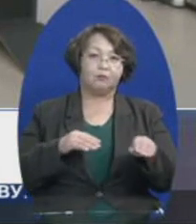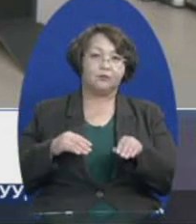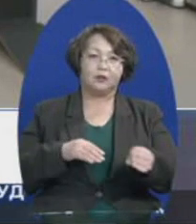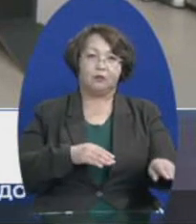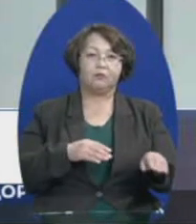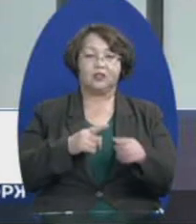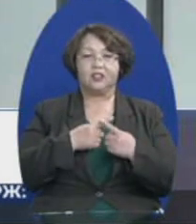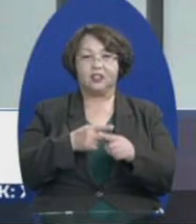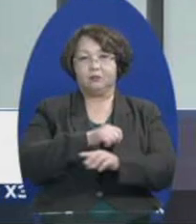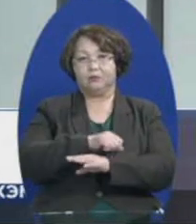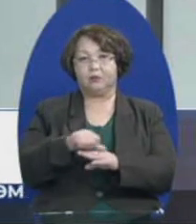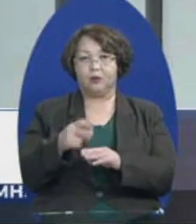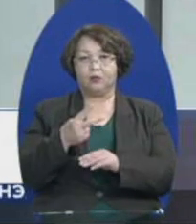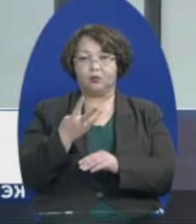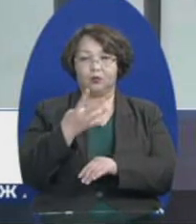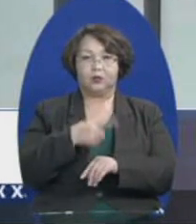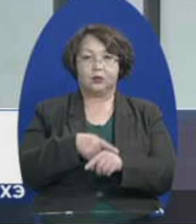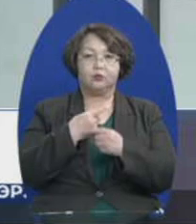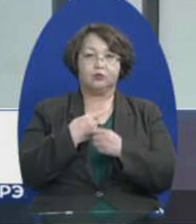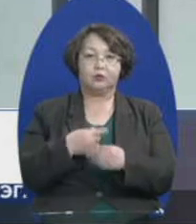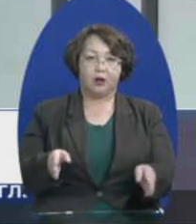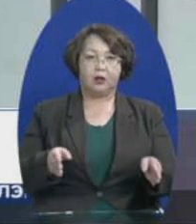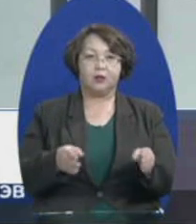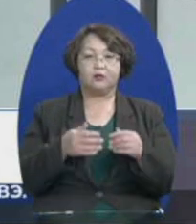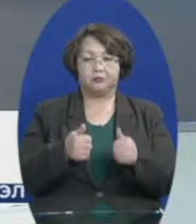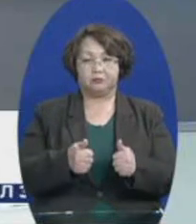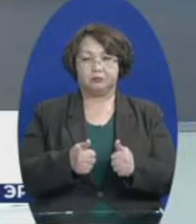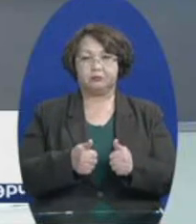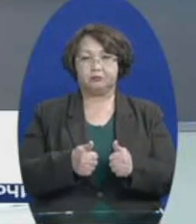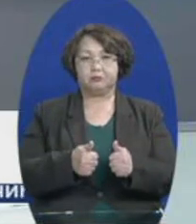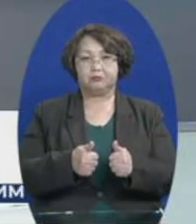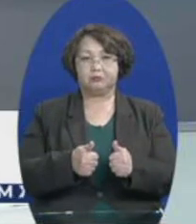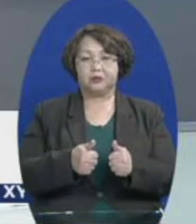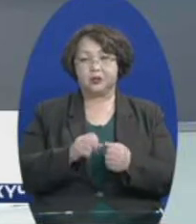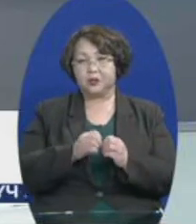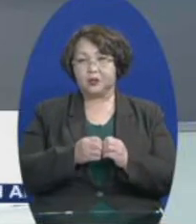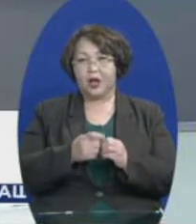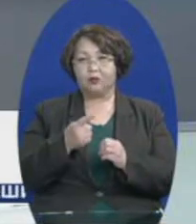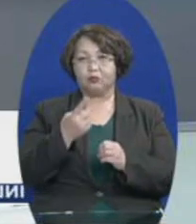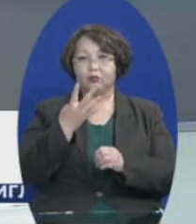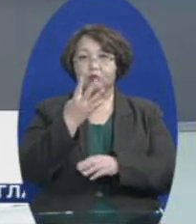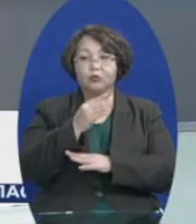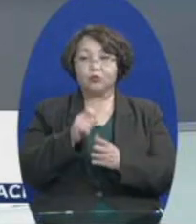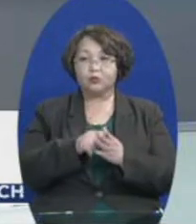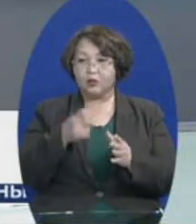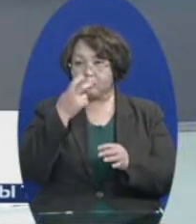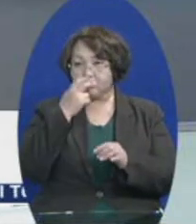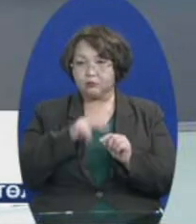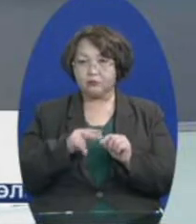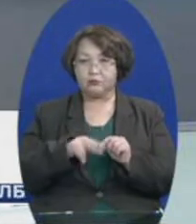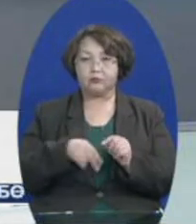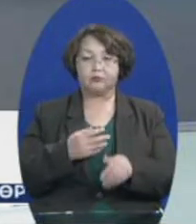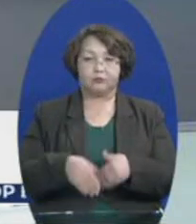тэрээний хэсгийн урсгалыг 24 цагаар ажиллуулах тохиолдол болж байгаа юм. За туршилтыг 14 хоногийн туршид